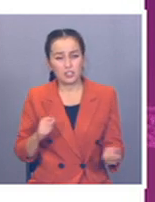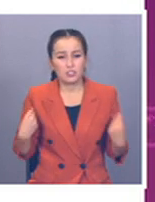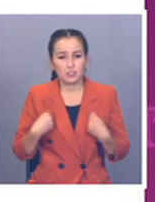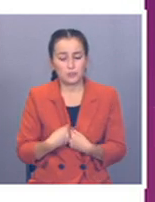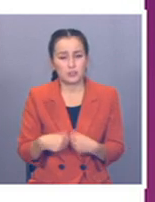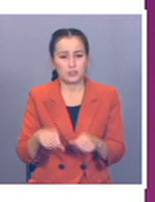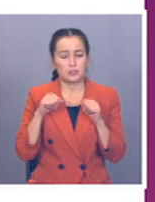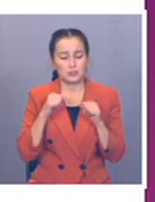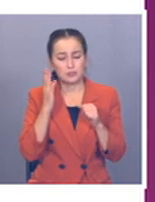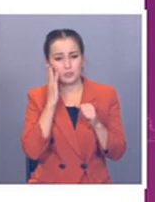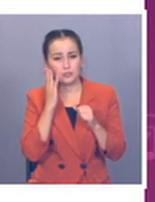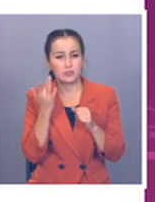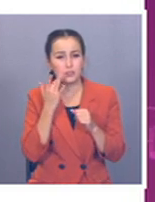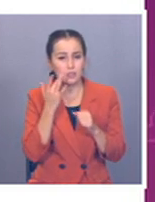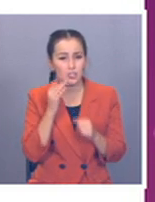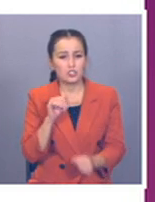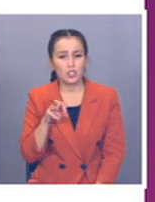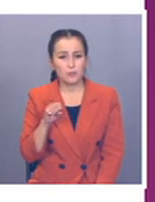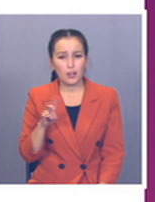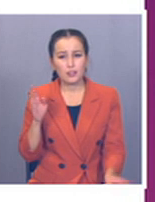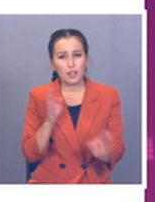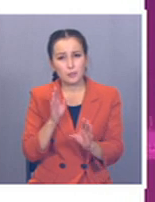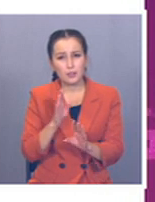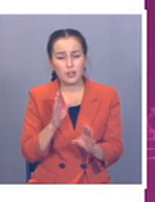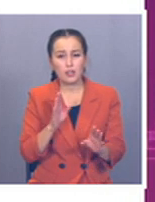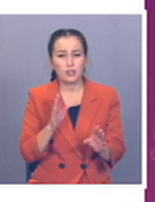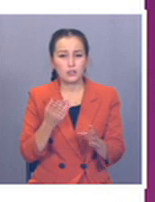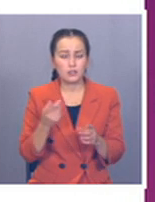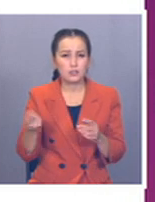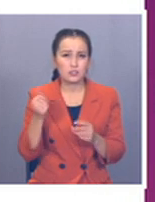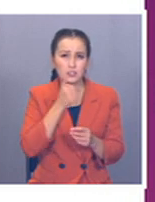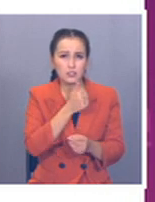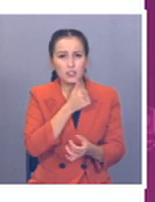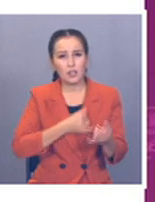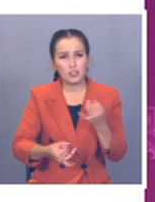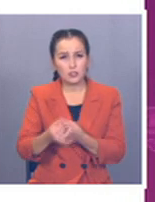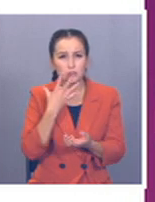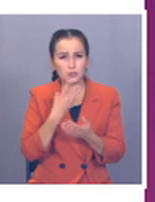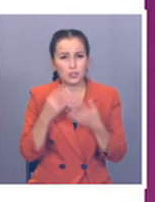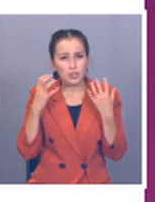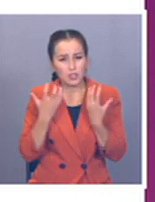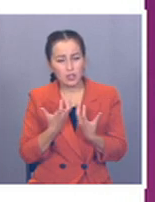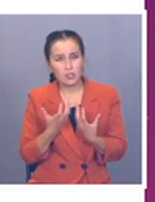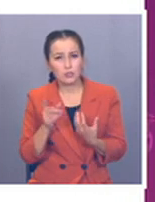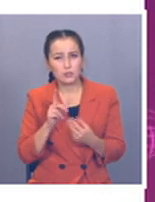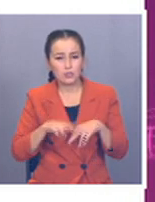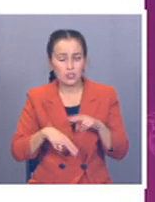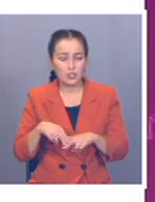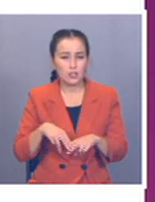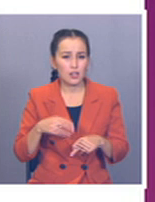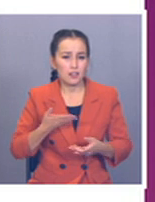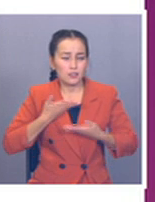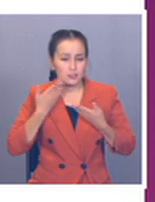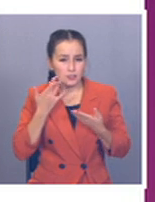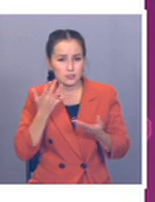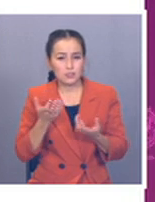салатын. Жаман табиғат аясымен сырласып, өзінің құлазыған көңіліне жұбаныш табатын. Таудан